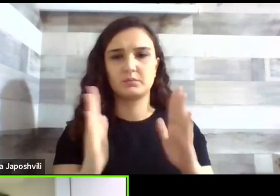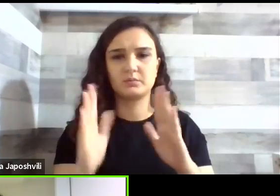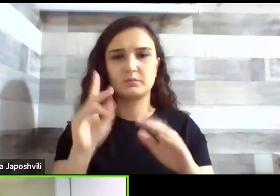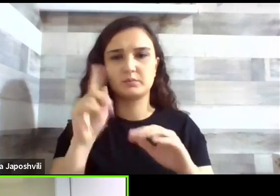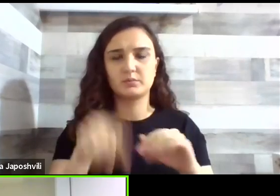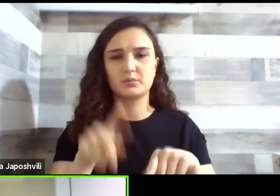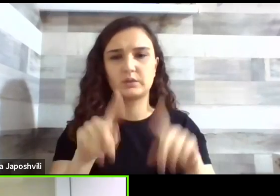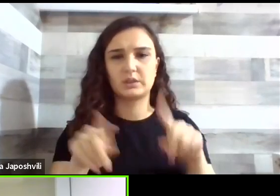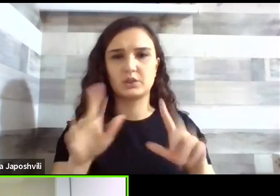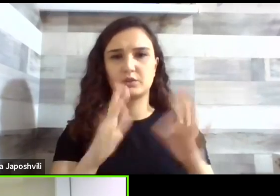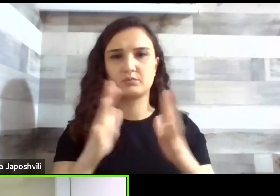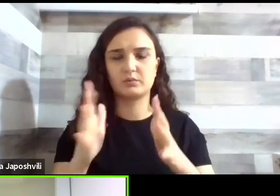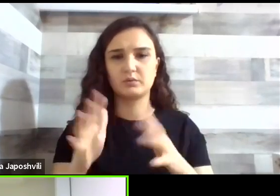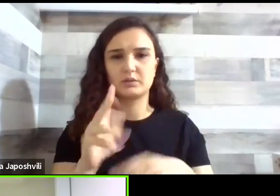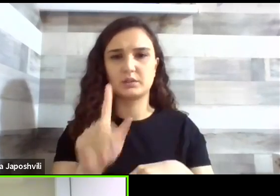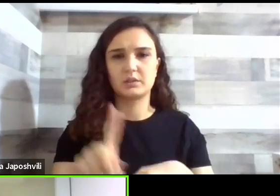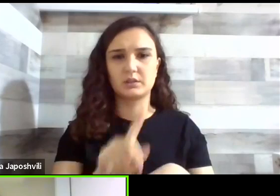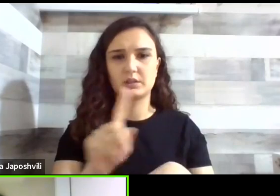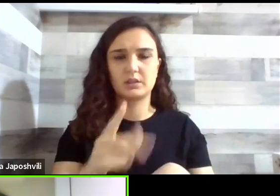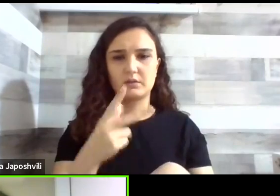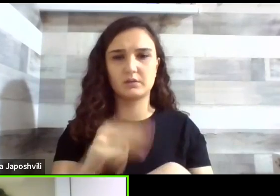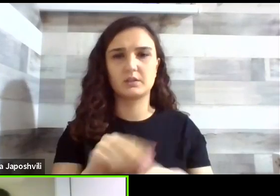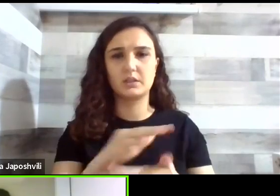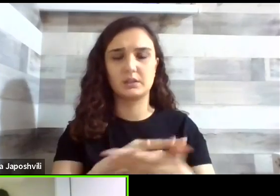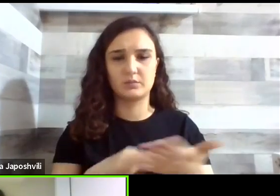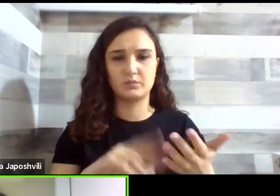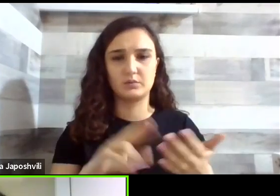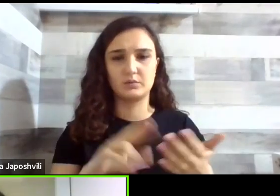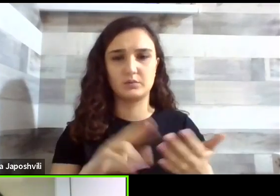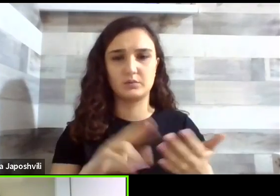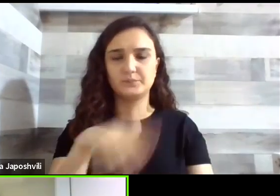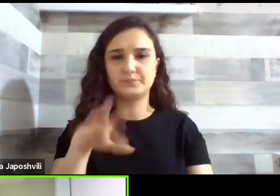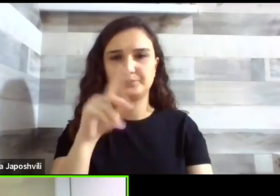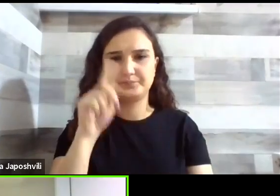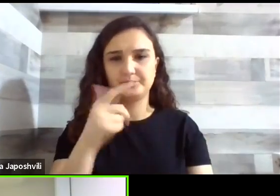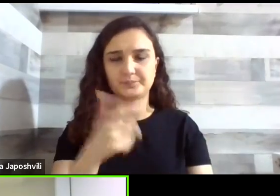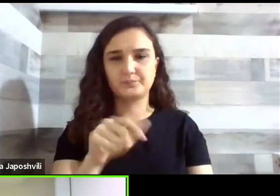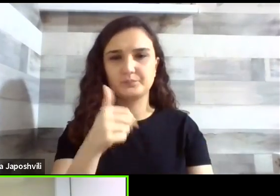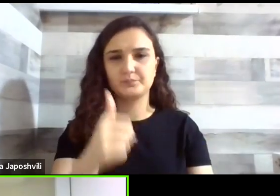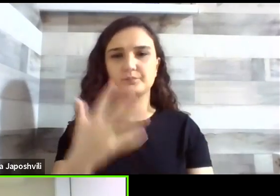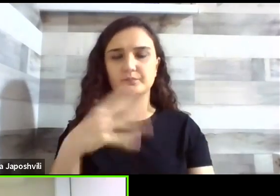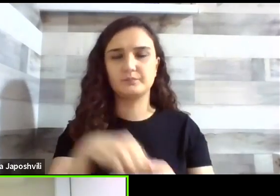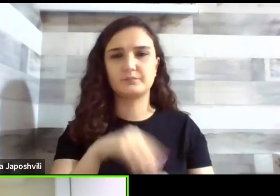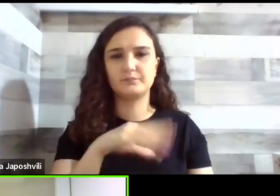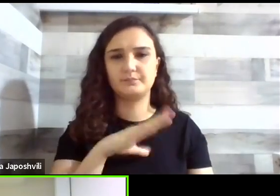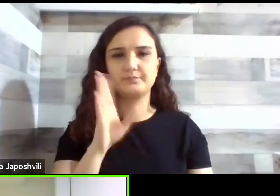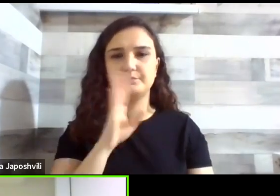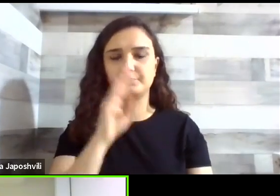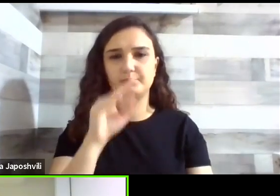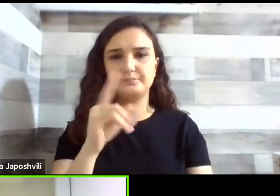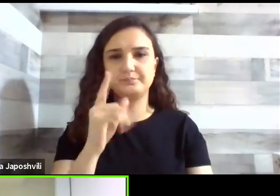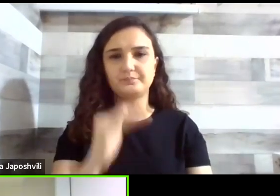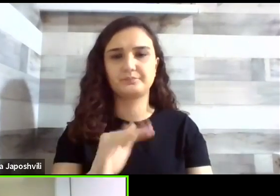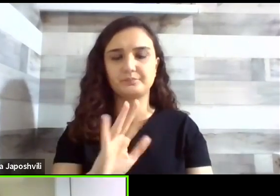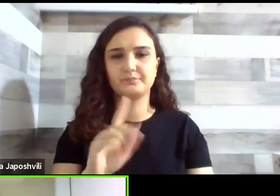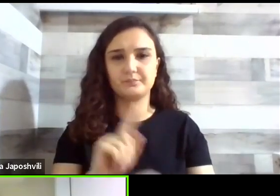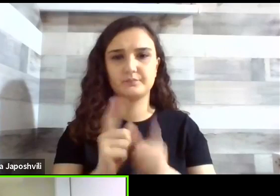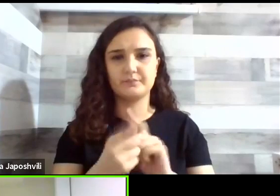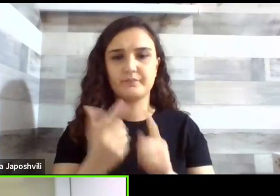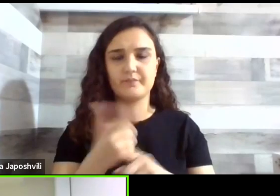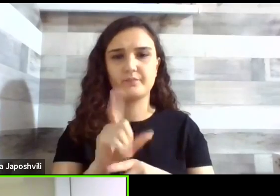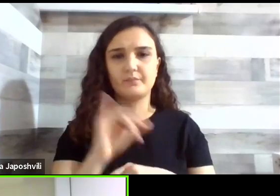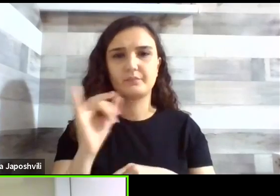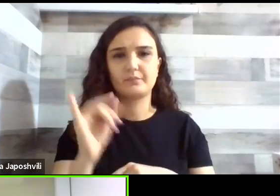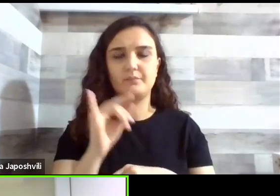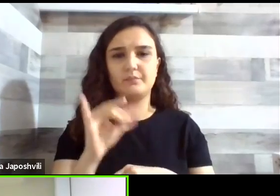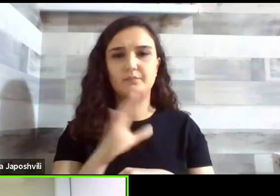ზოგიერთ შემთხვევაში საათნახევარიც გაგრძელებულა და შობლის გამიცი რომ ძალიან კარგად ჩართული იყო თვითონ შობელი ანუ არა ბავშვთან და ძალიან საინტერესო